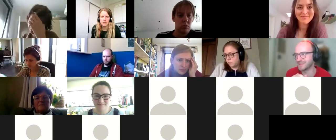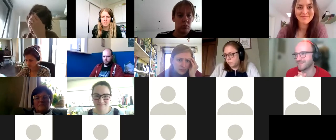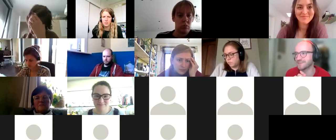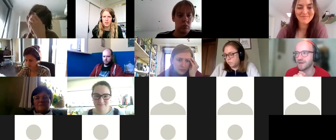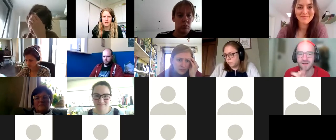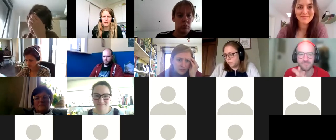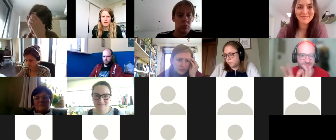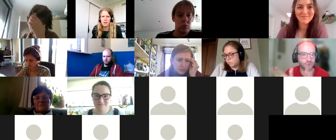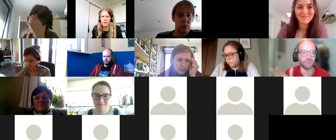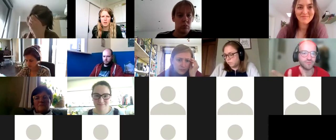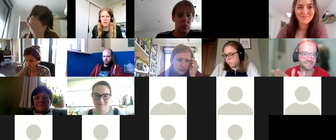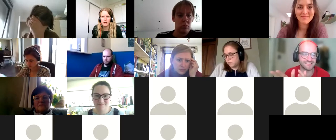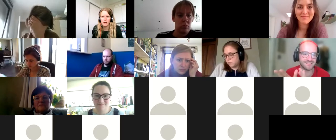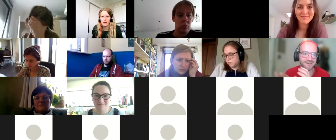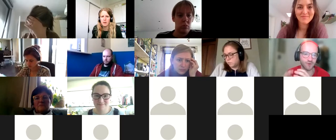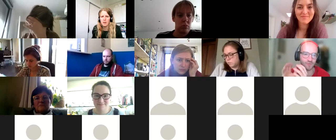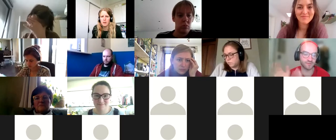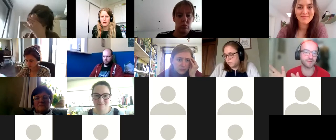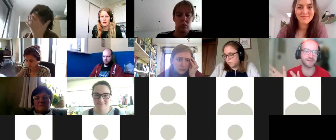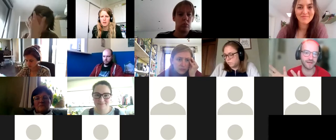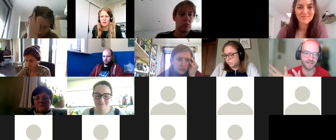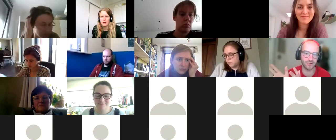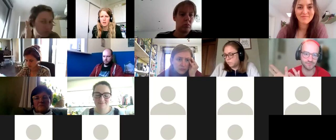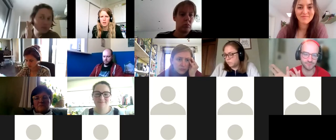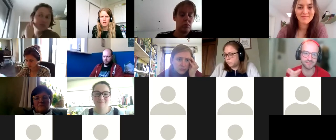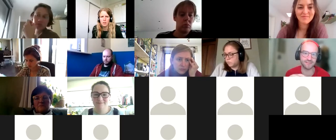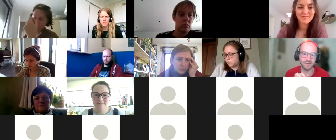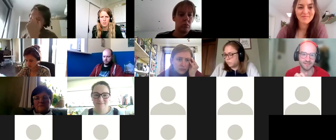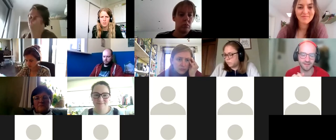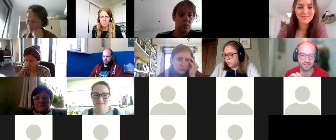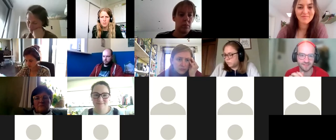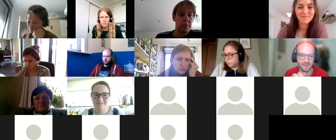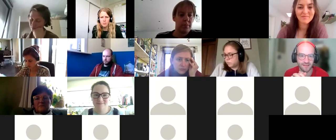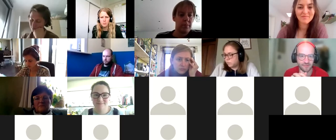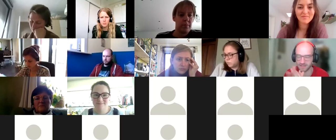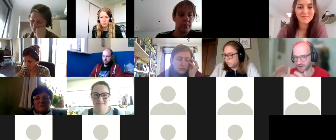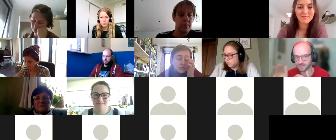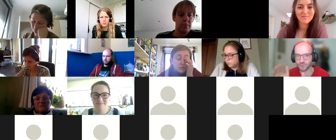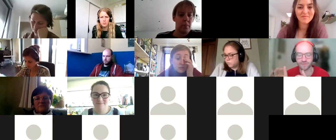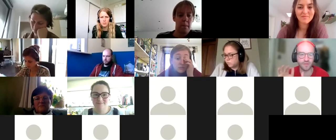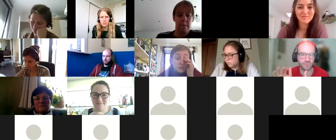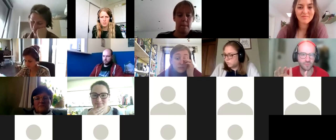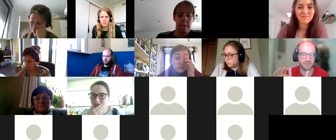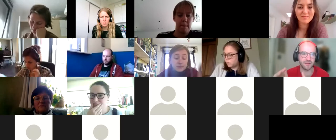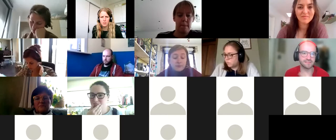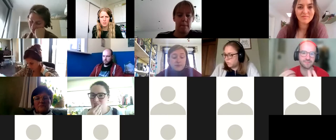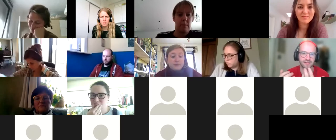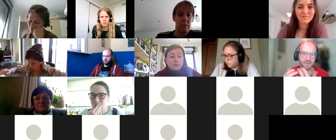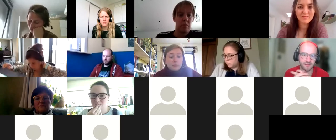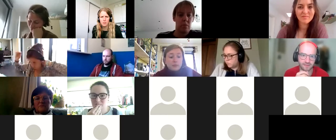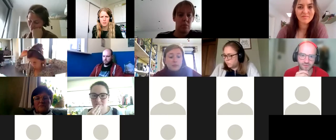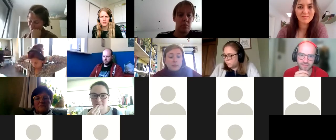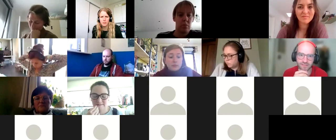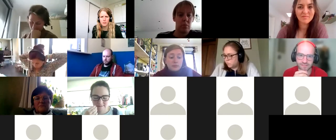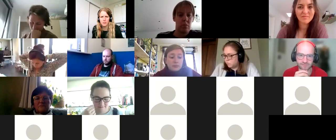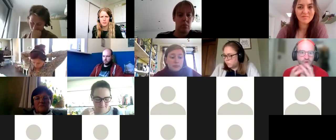kort bij de hand te hebben. Maar we zijn er nog op punt aan het zetten. Dat wordt een aparte pagina op onze website waar je altijd terugvindt welke nummer moet ik bellen als ik met